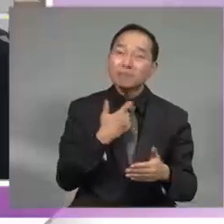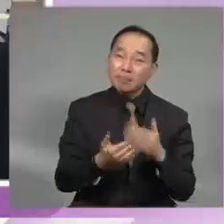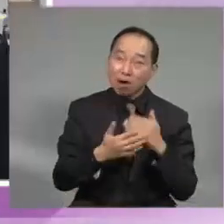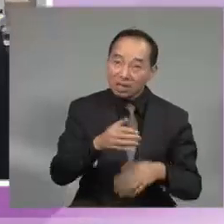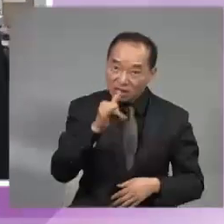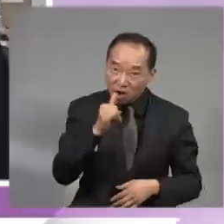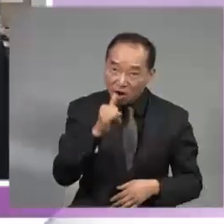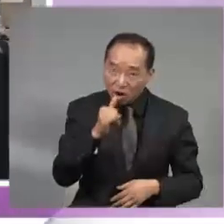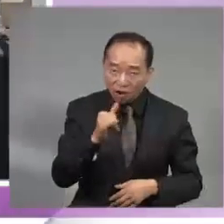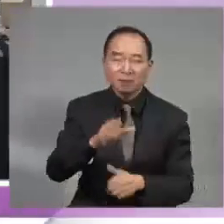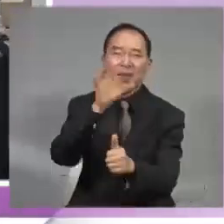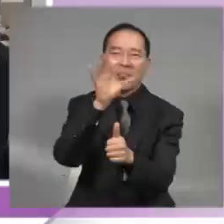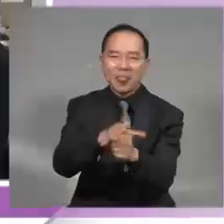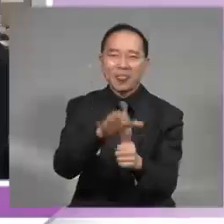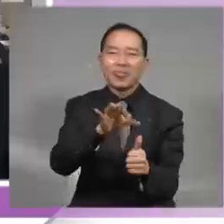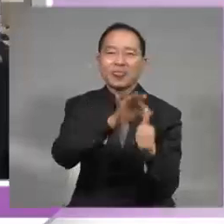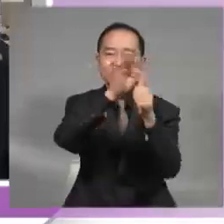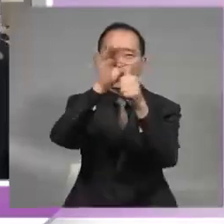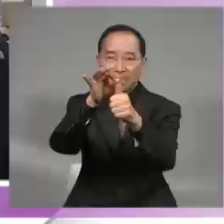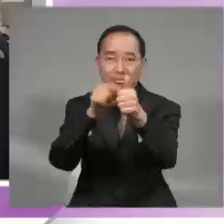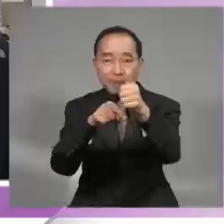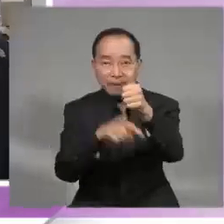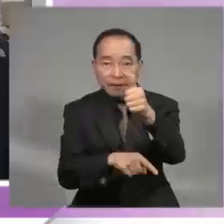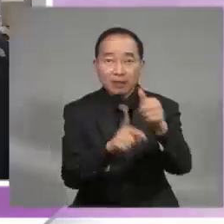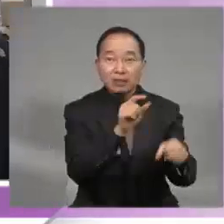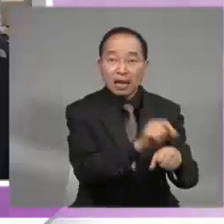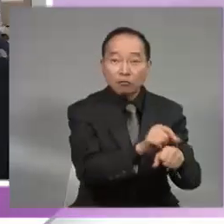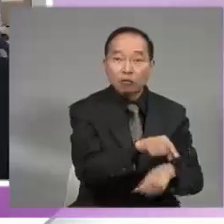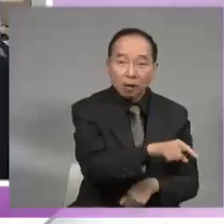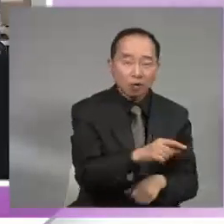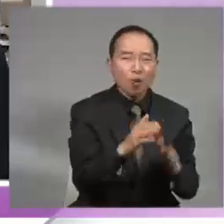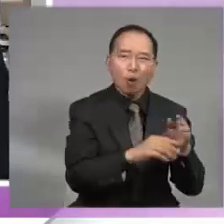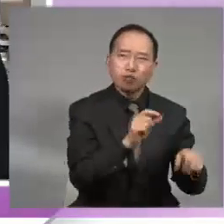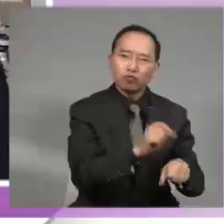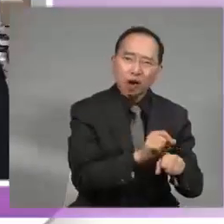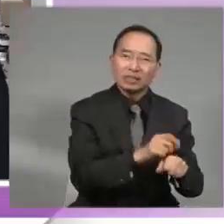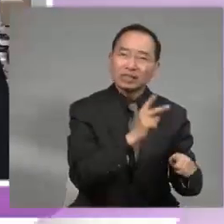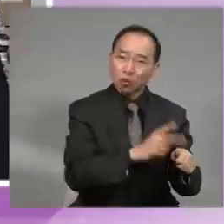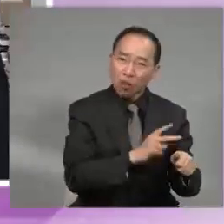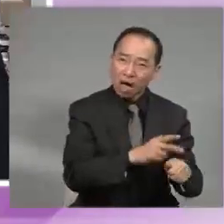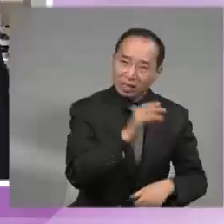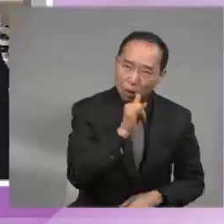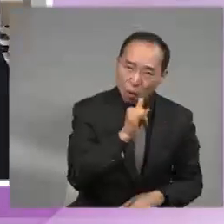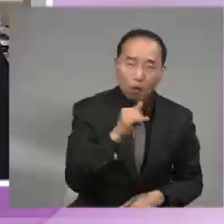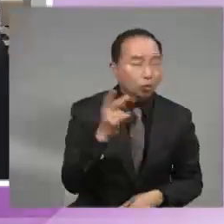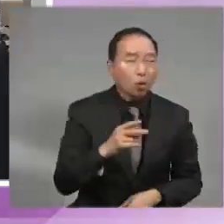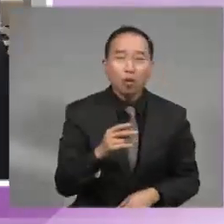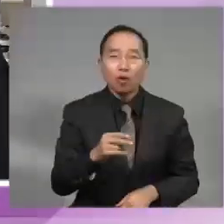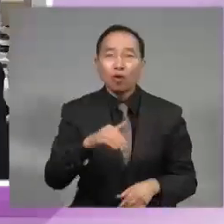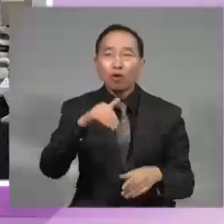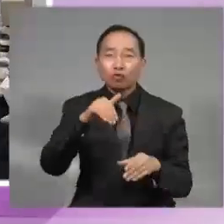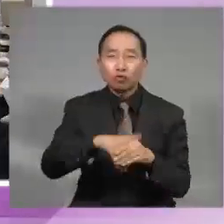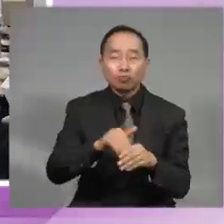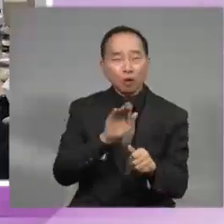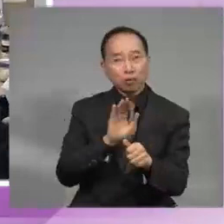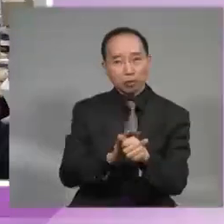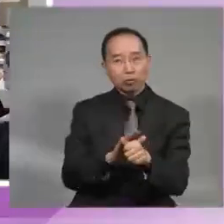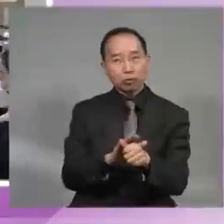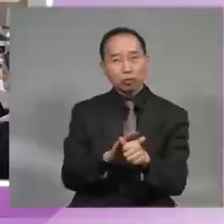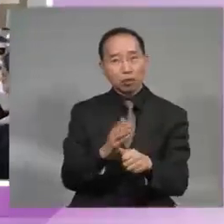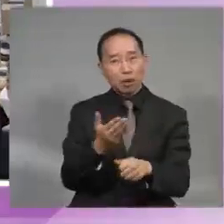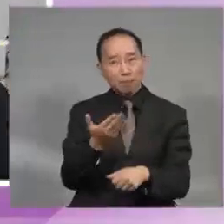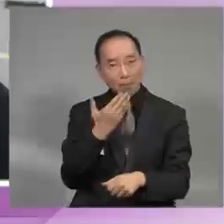위촉을 합니다. 그리고 사무원분들은 이렇게 공무원, 교직원뿐만 아니라 그 투표 사무를 보조할 수 있는 능력이 있는